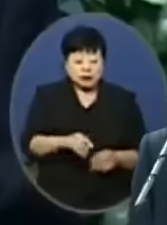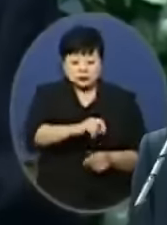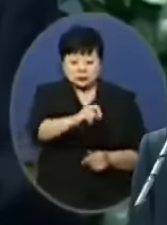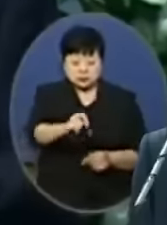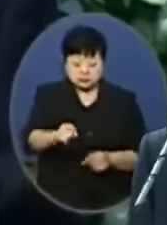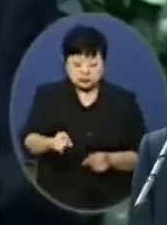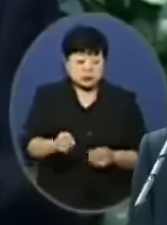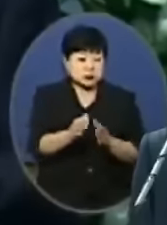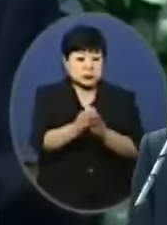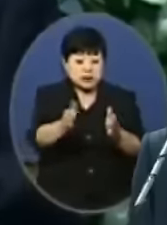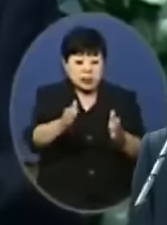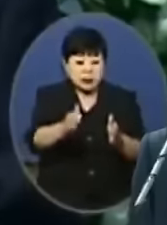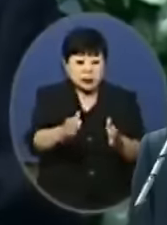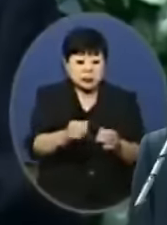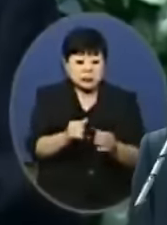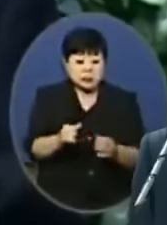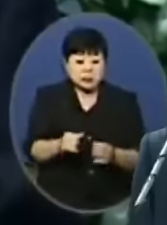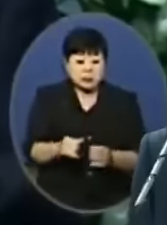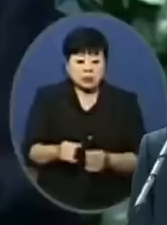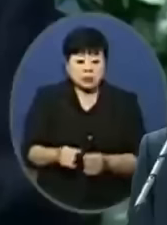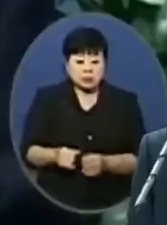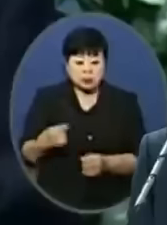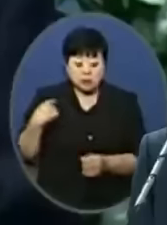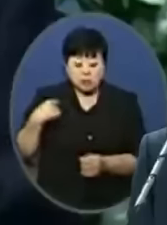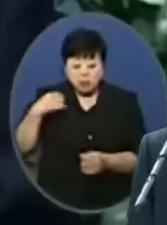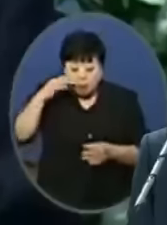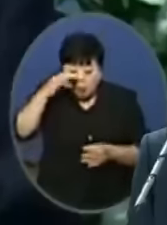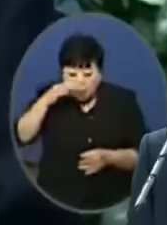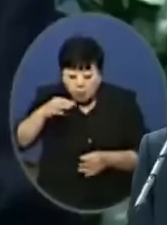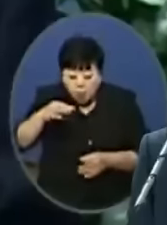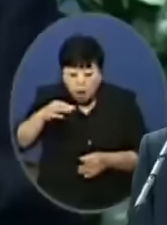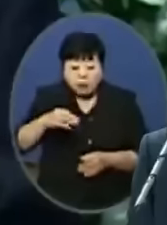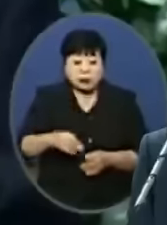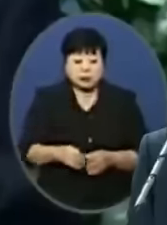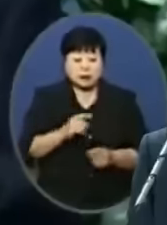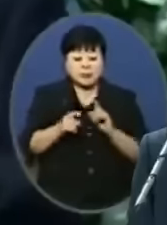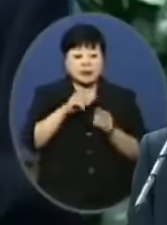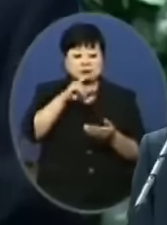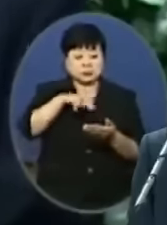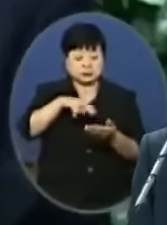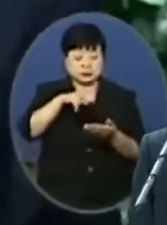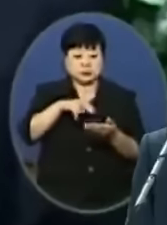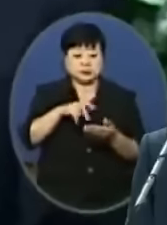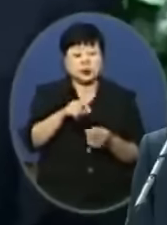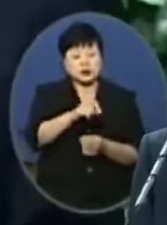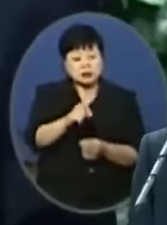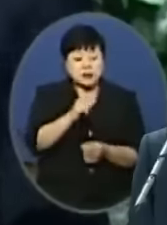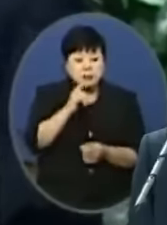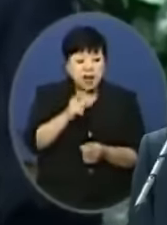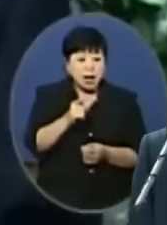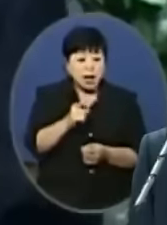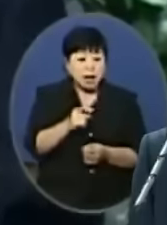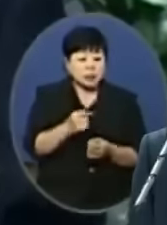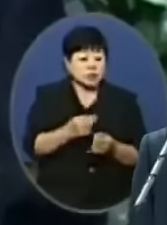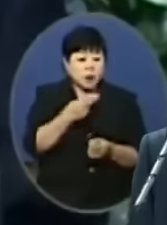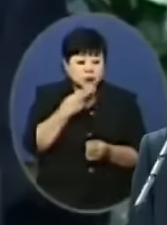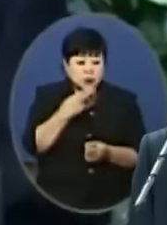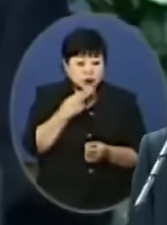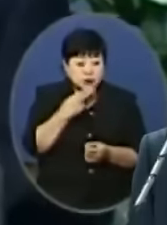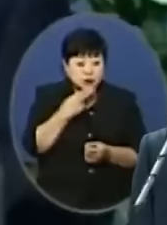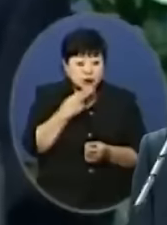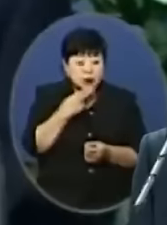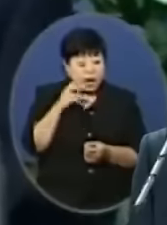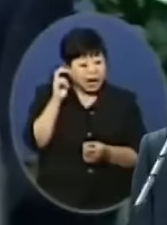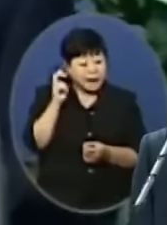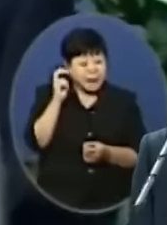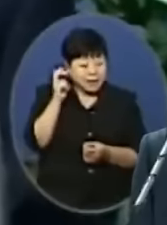쓰기 시작했습니다. 사람들이 다 어깨 너머로 뭘 쓰는가 봤는데 성경은 무엇을 썼다는 내용은 설명하지 않지만